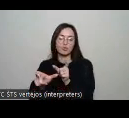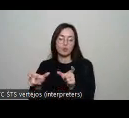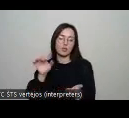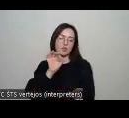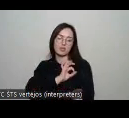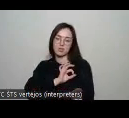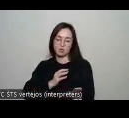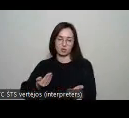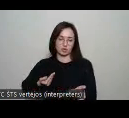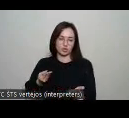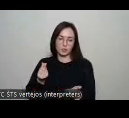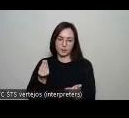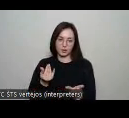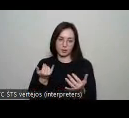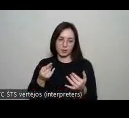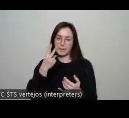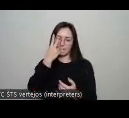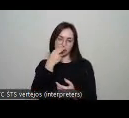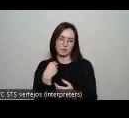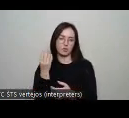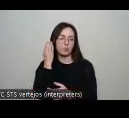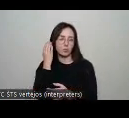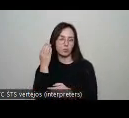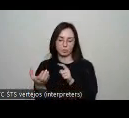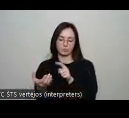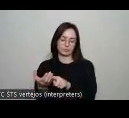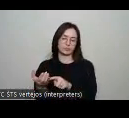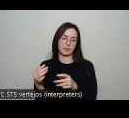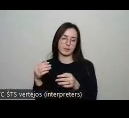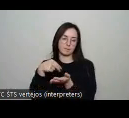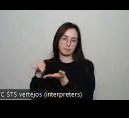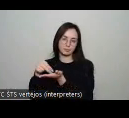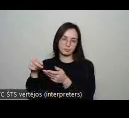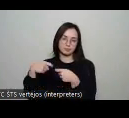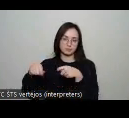yra visiškai įprastas, paprastas dalykas. Taigi,